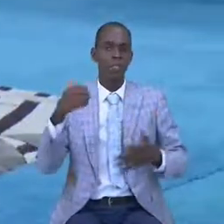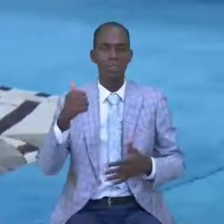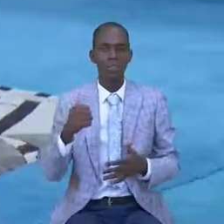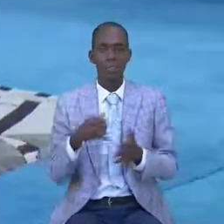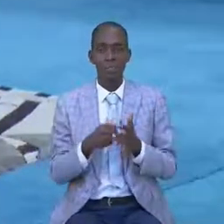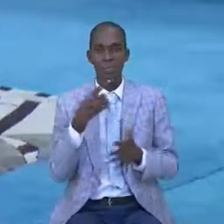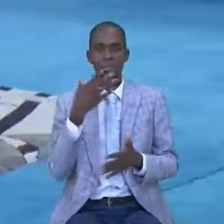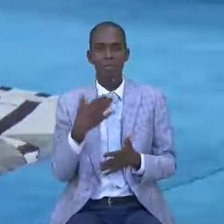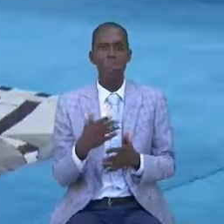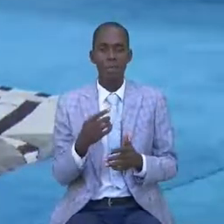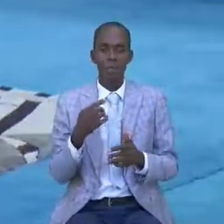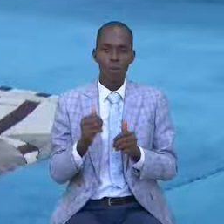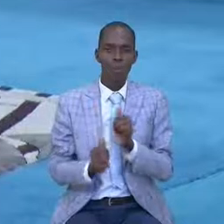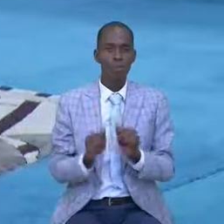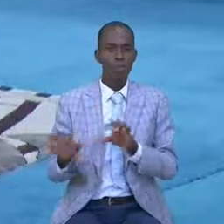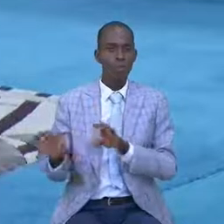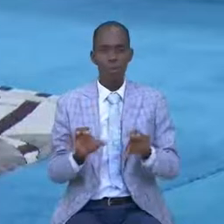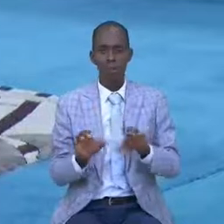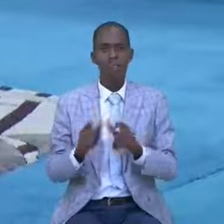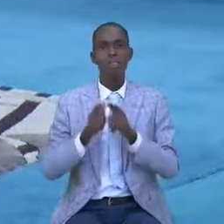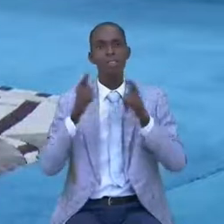chapitre 9, je lis verset 10.